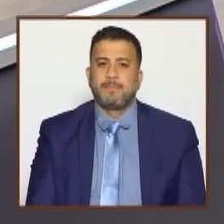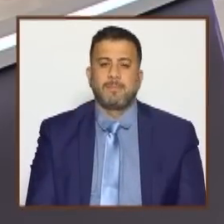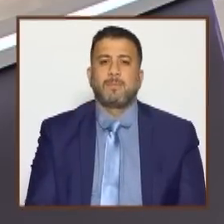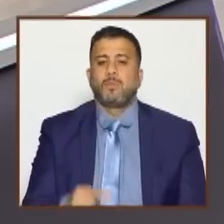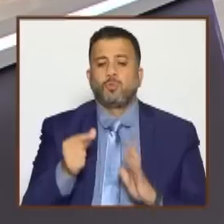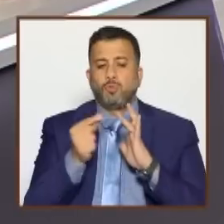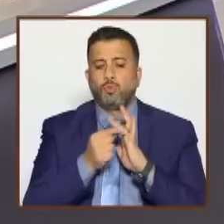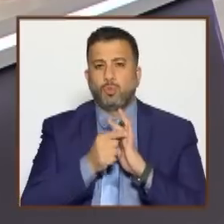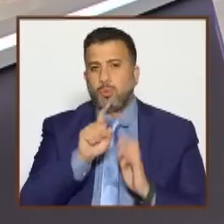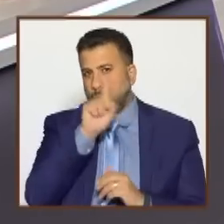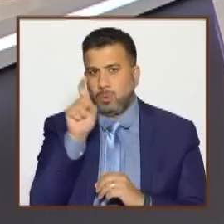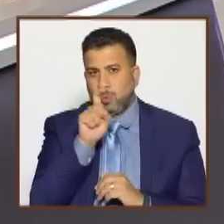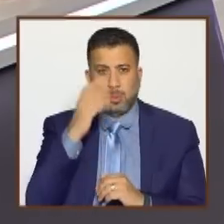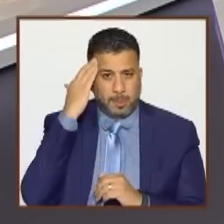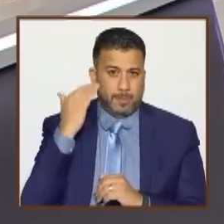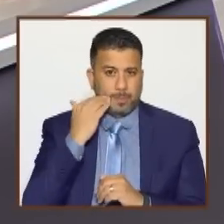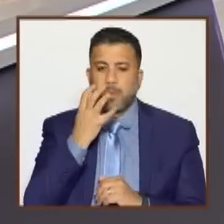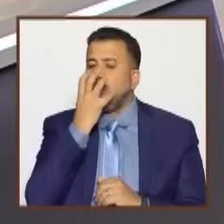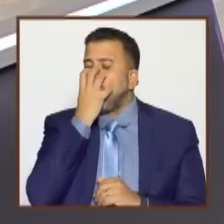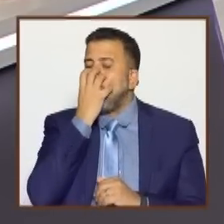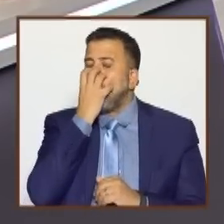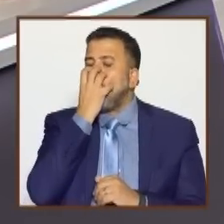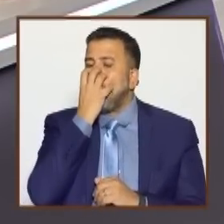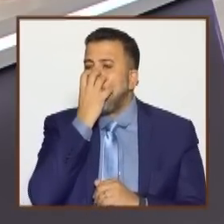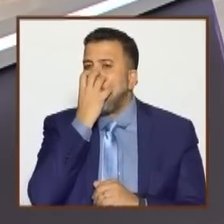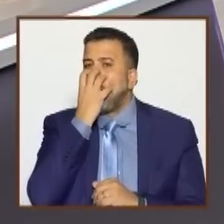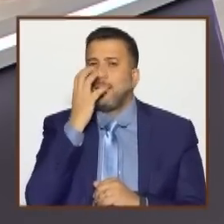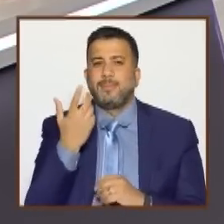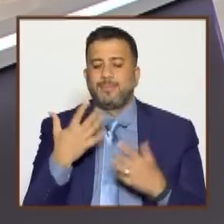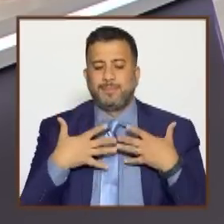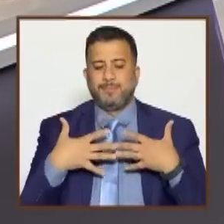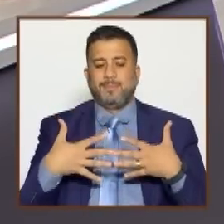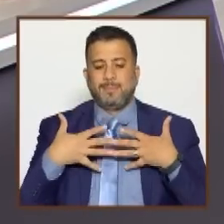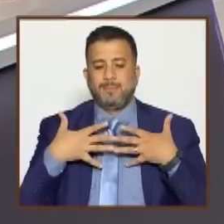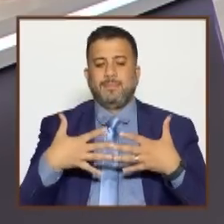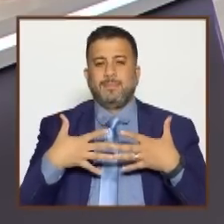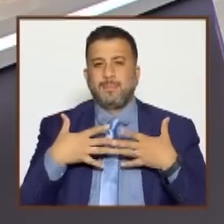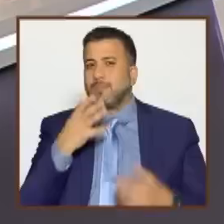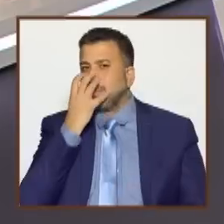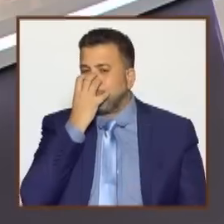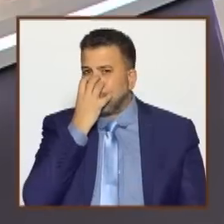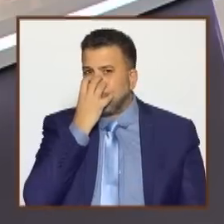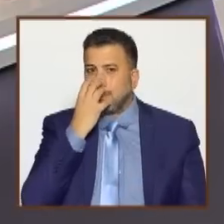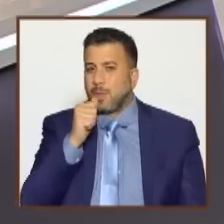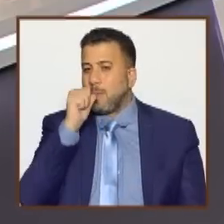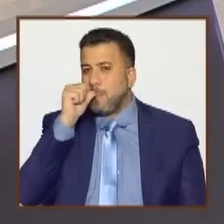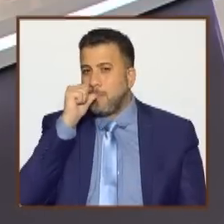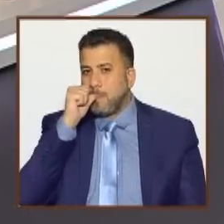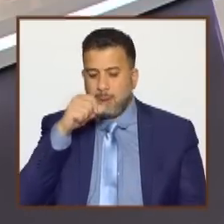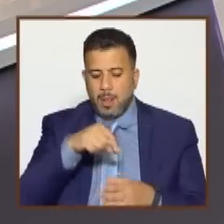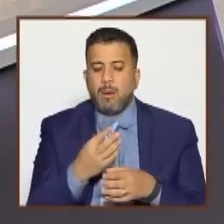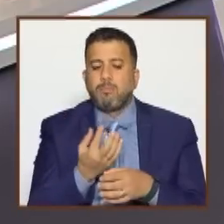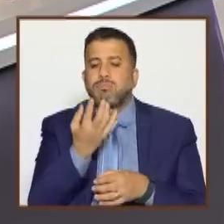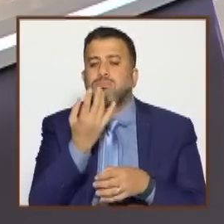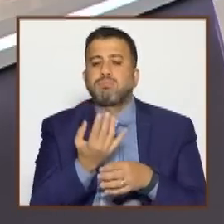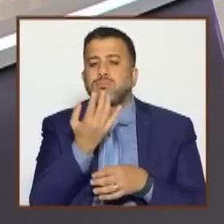جهاز للتنفس، للانقطاع التنفس. الجهاز عبارة عن أنه هو ينملي فيه موية ويطلع